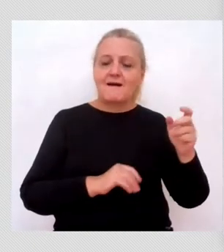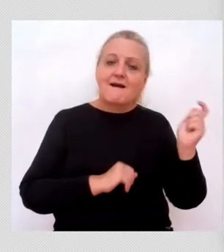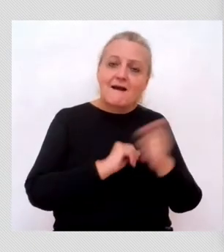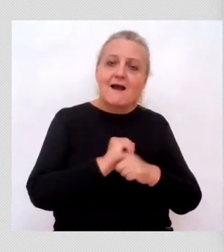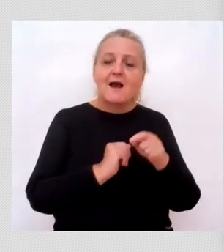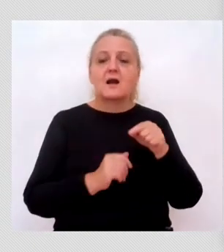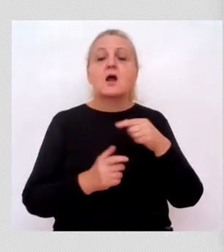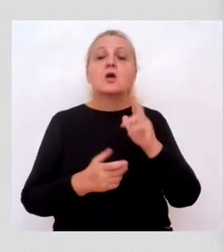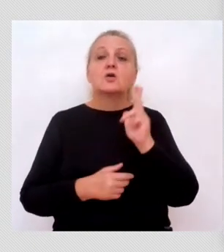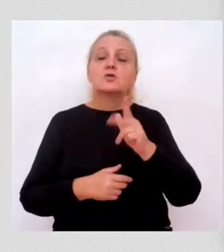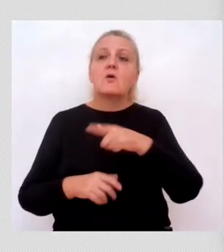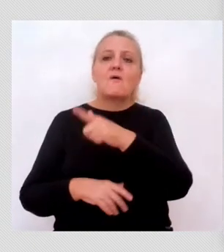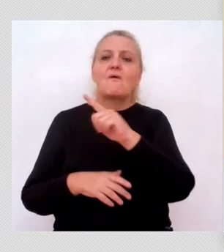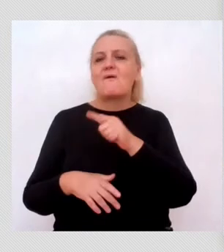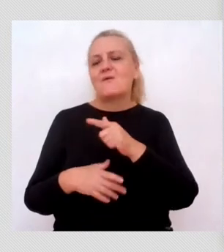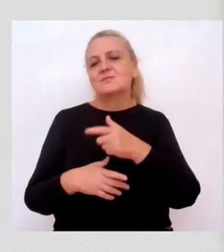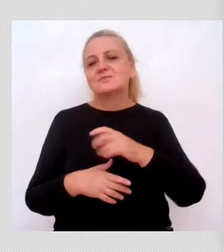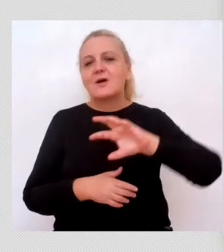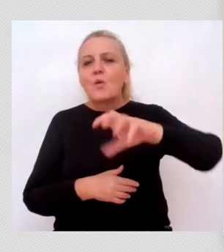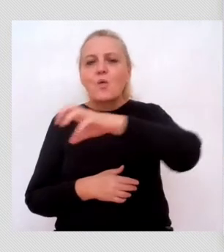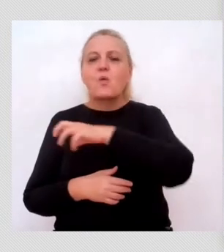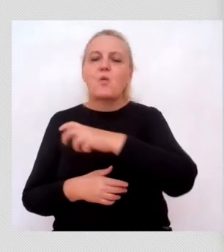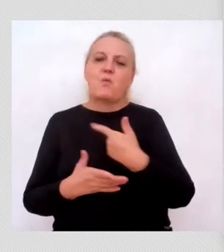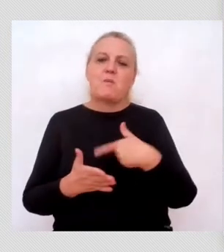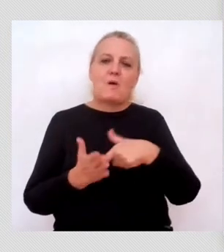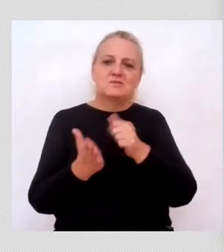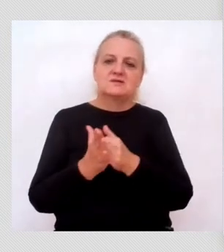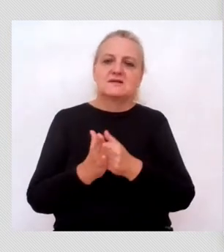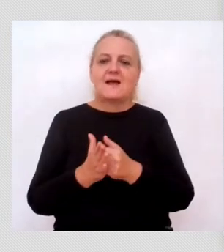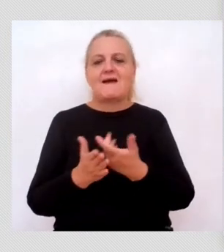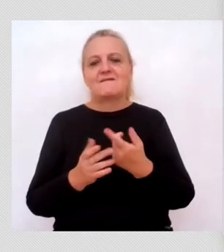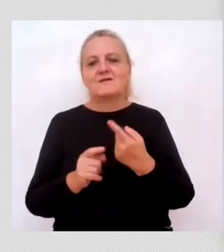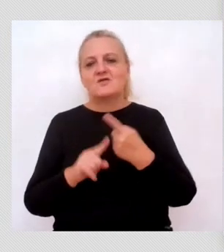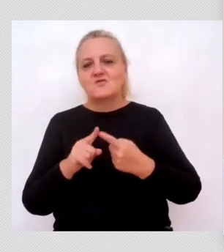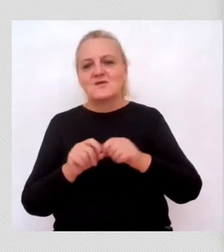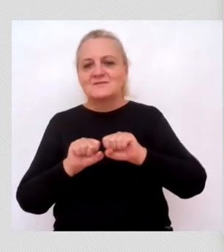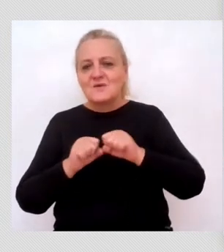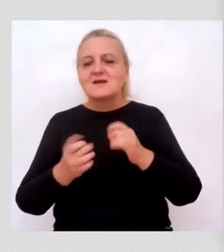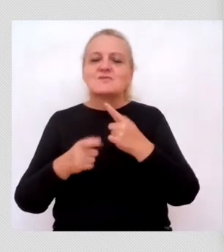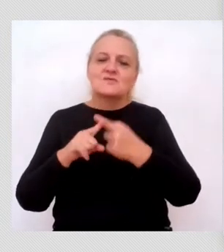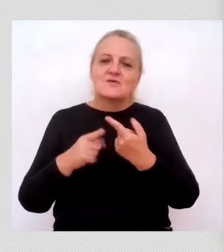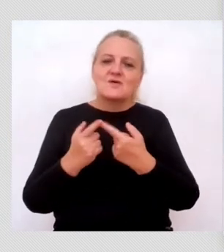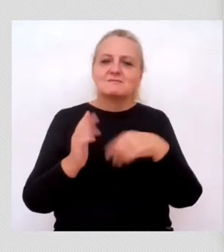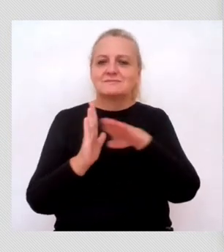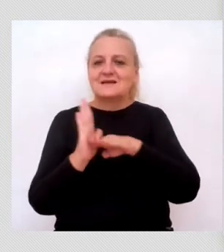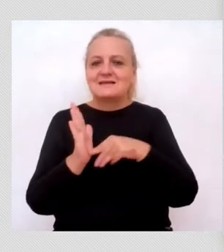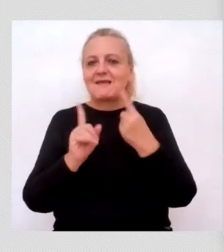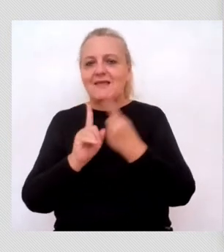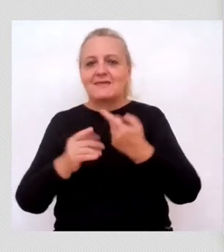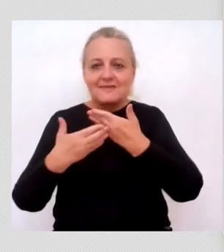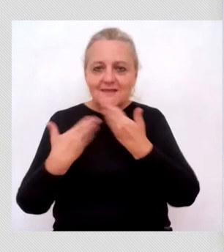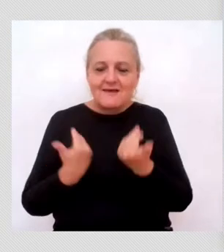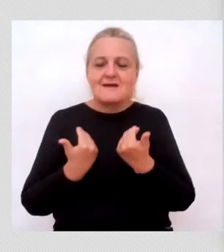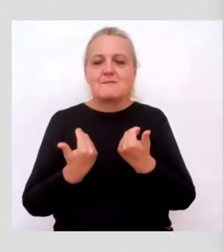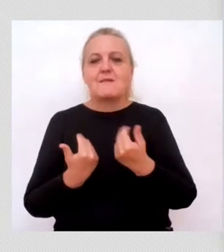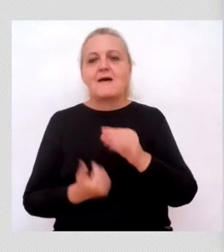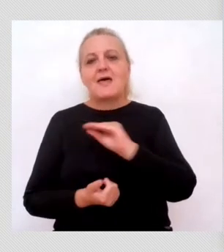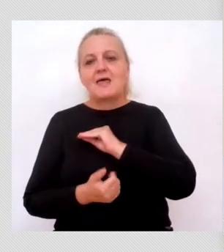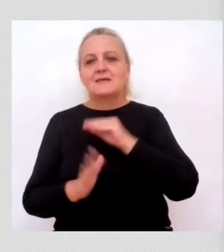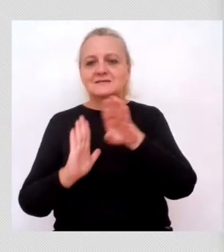przepisy naginają, czy postępują też nie tylko niezgodnie z przepisami, ale niezgodnie z jakimiś normami etycznymi,